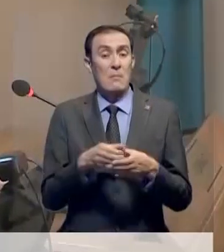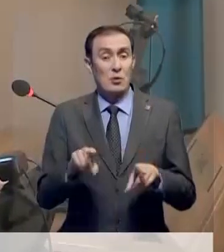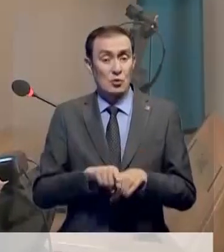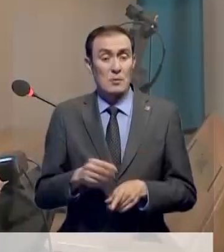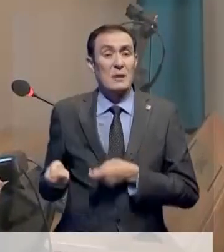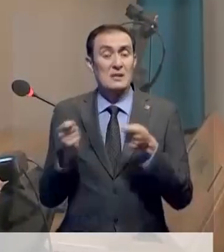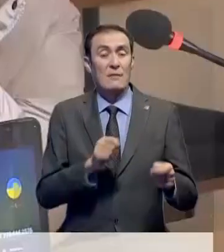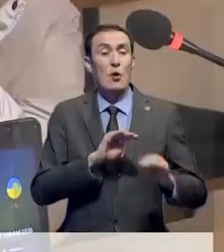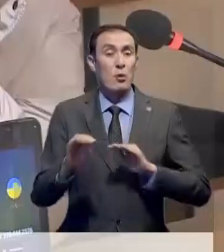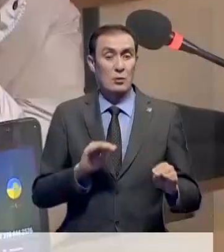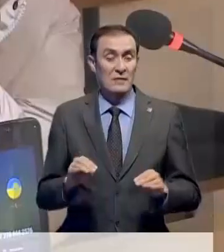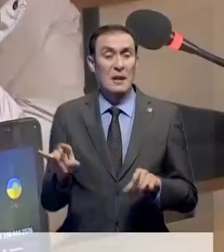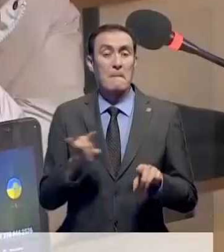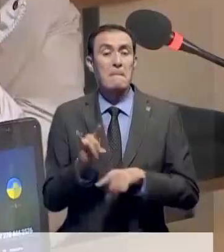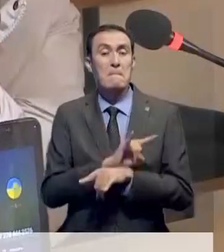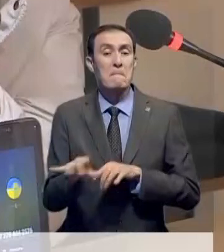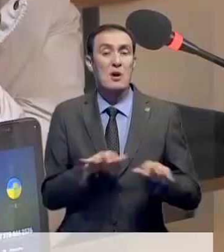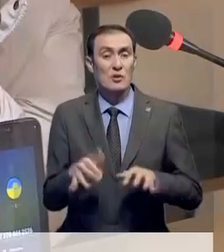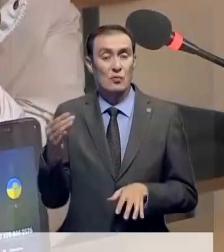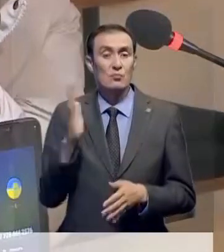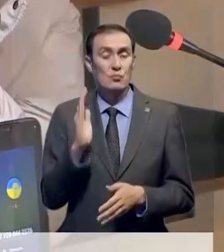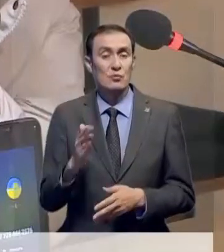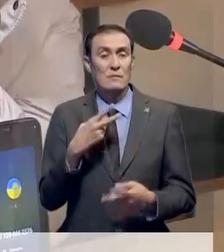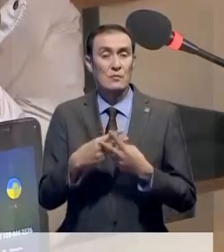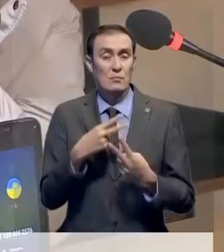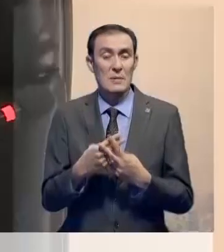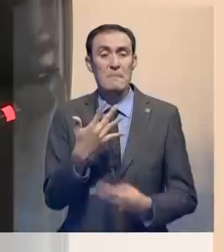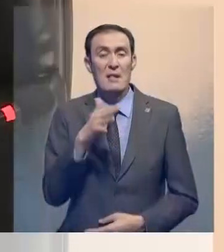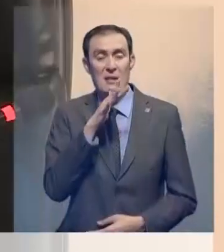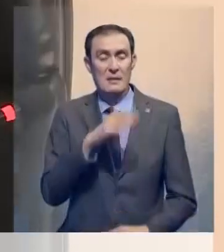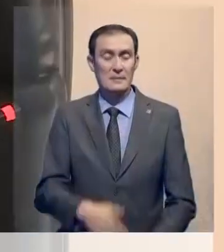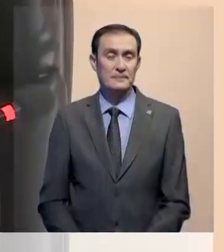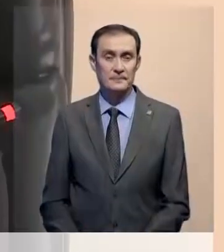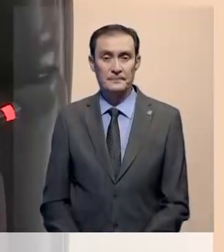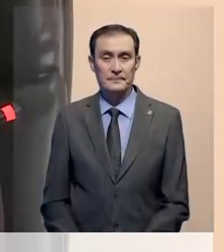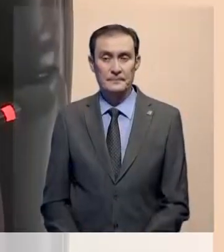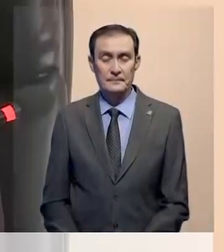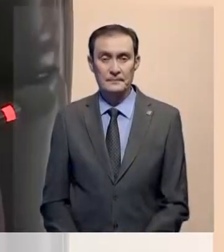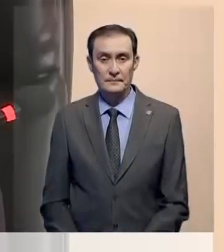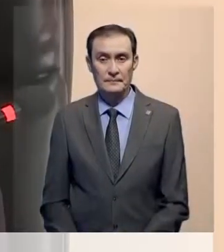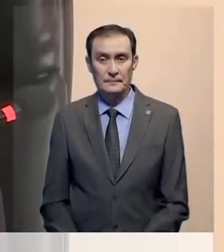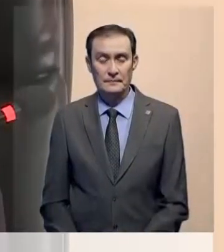который поставил оборудование. За мошенничество он проведет за решеткой 5 лет.